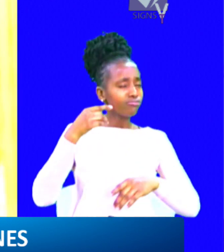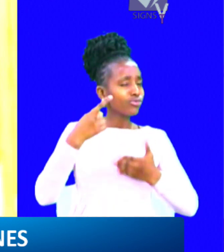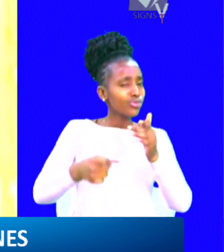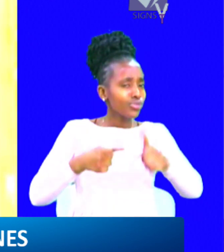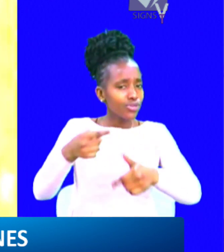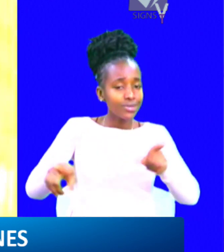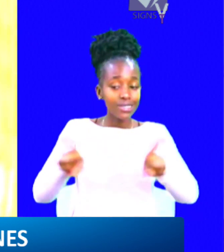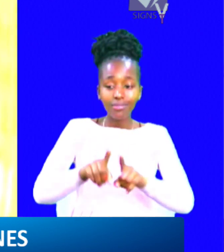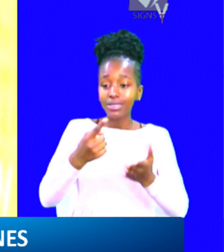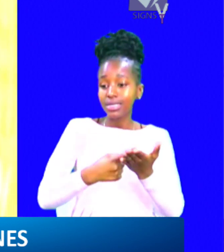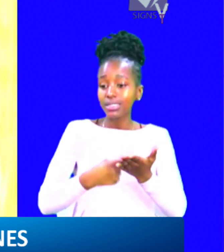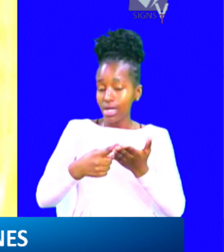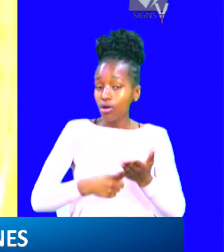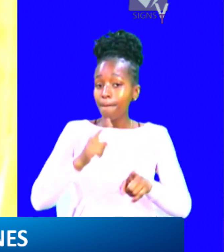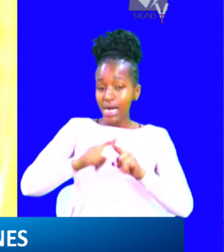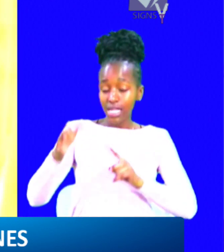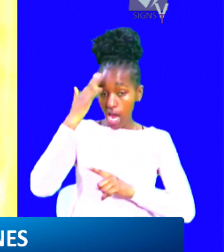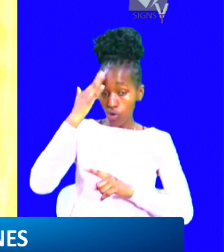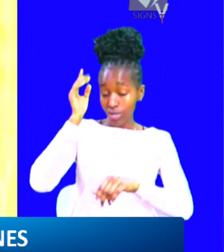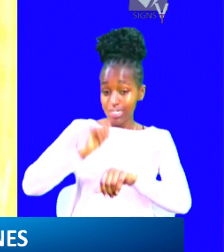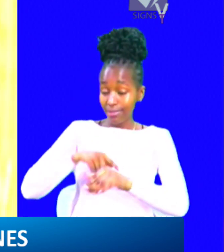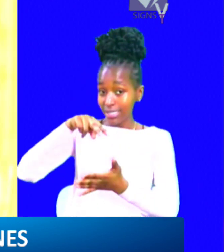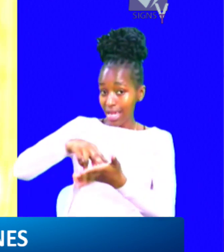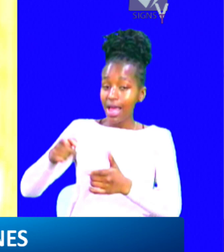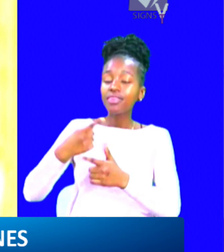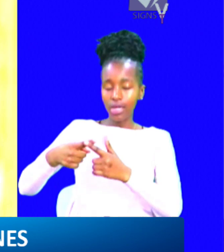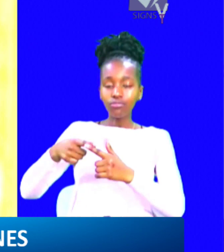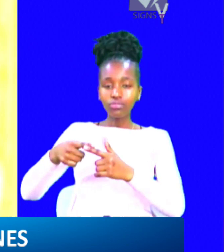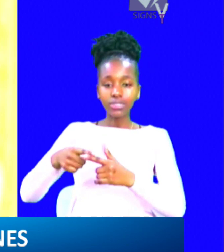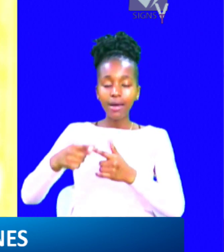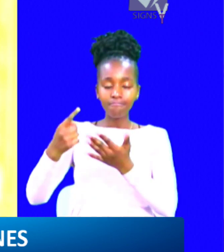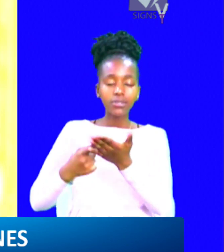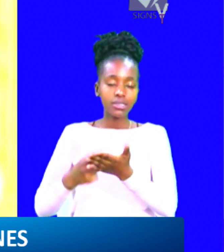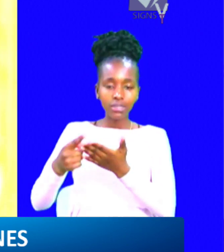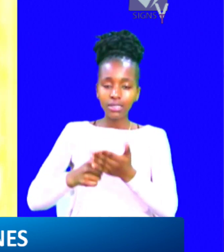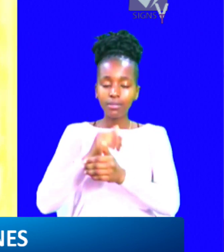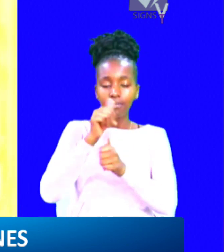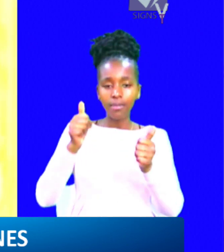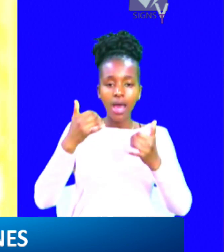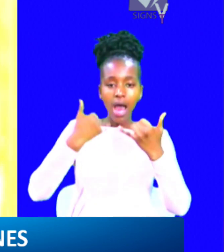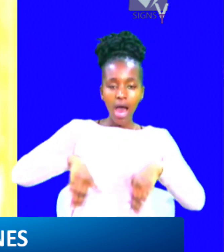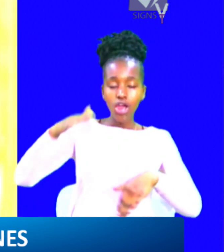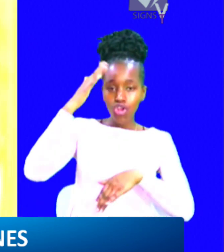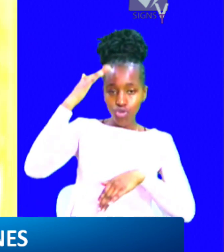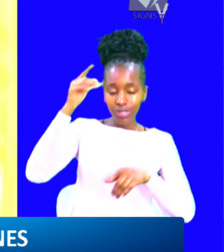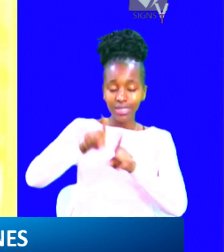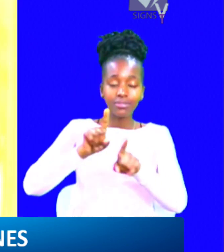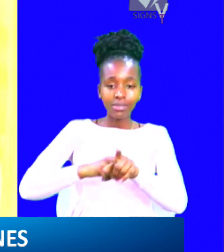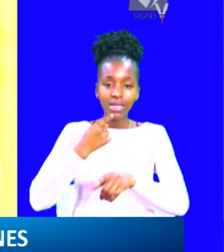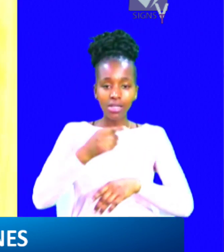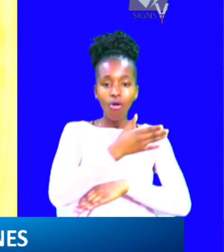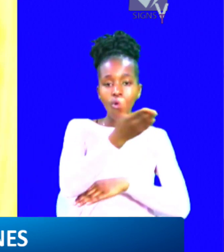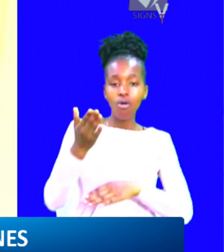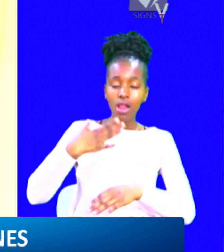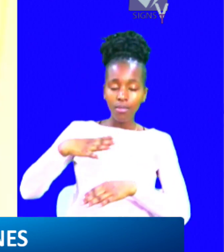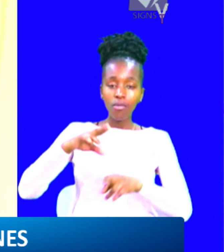najua ukisimama utatuambia, lakini nataka watu wa Njoro, wa Kuresoi wajue kabisa iko katika